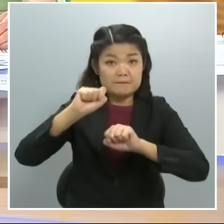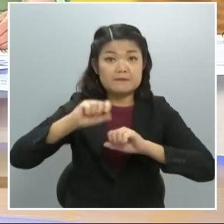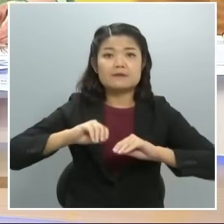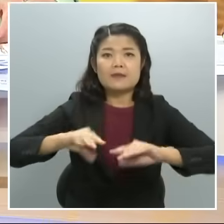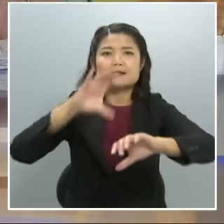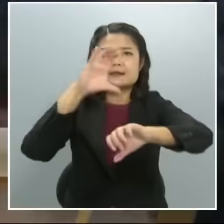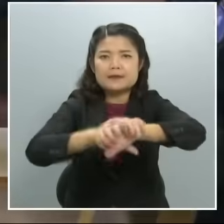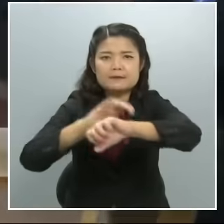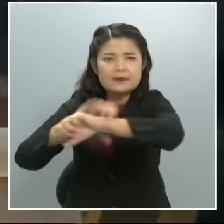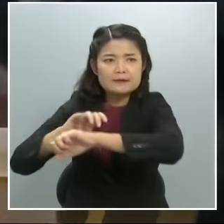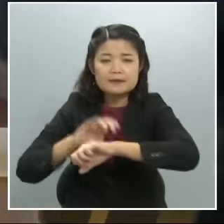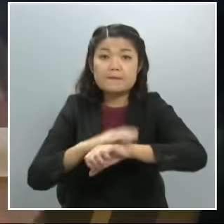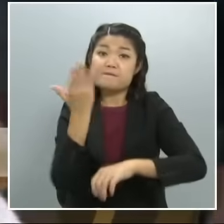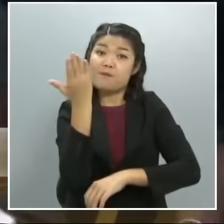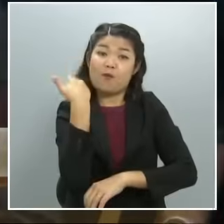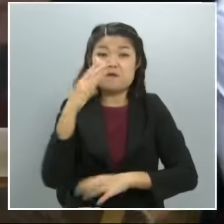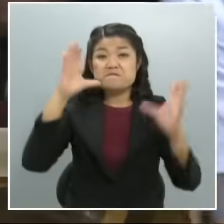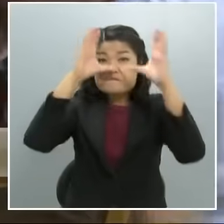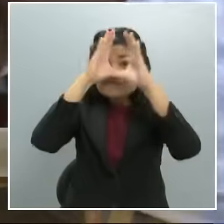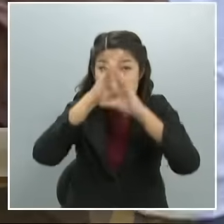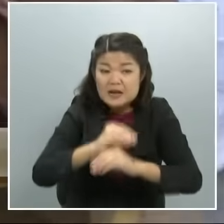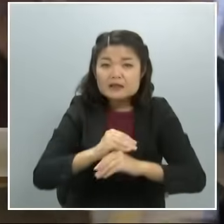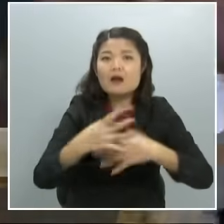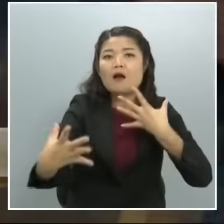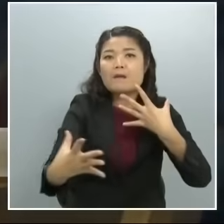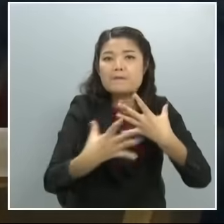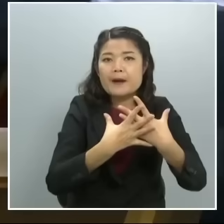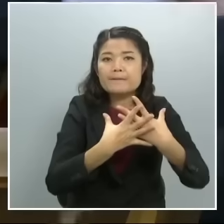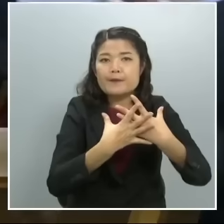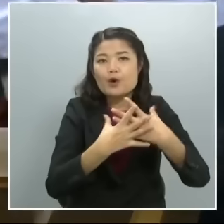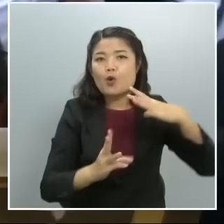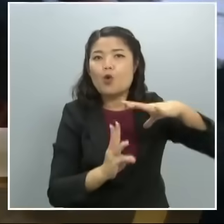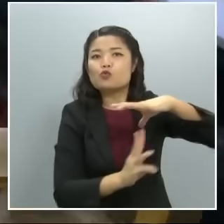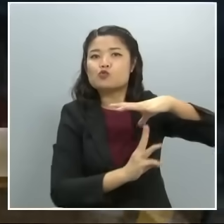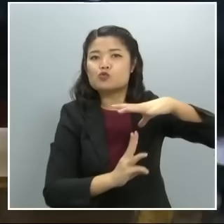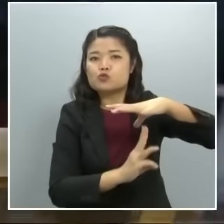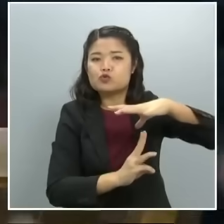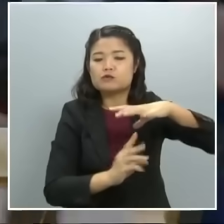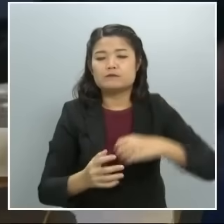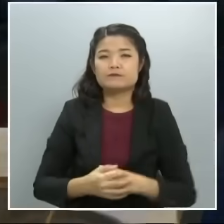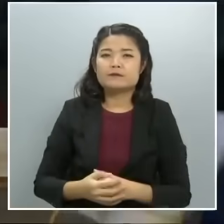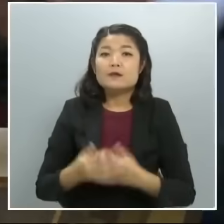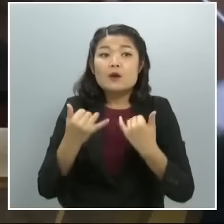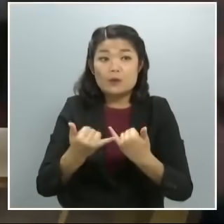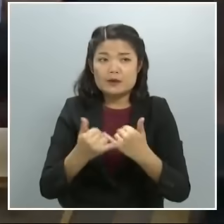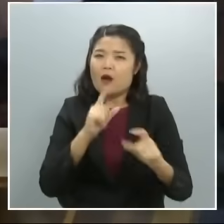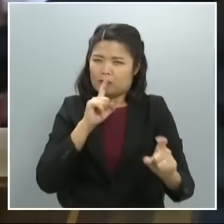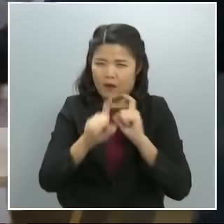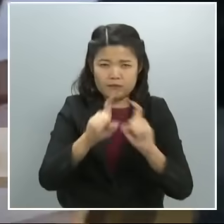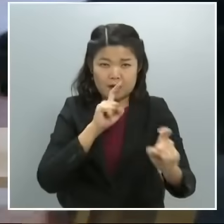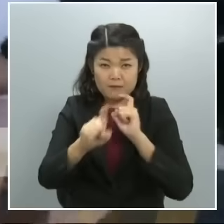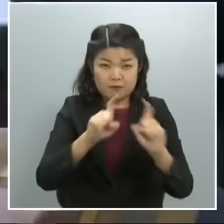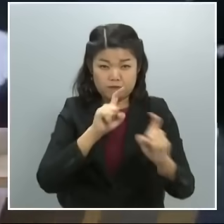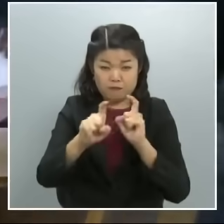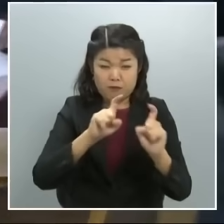สอบสวนเมื่อคืนนอนอยู่ที่ห้องขังโรงพักเมืองนครปฐมเดี๋ยววันนี้จะสอบสวนกันต่อเดี๋ยวรอรายงานเข้าม